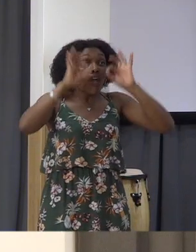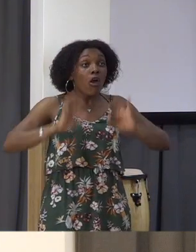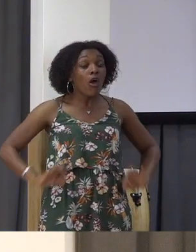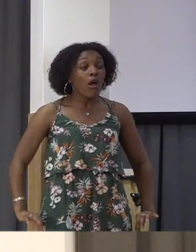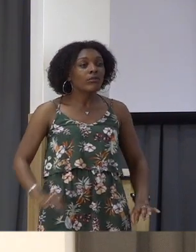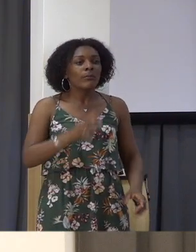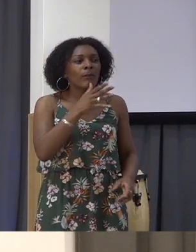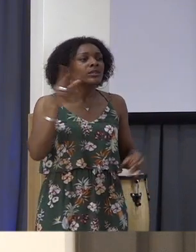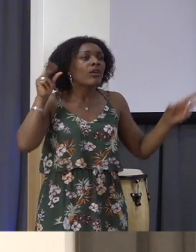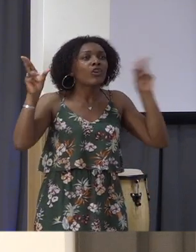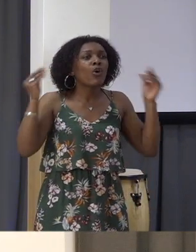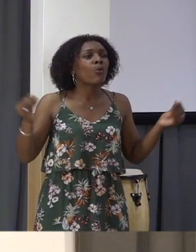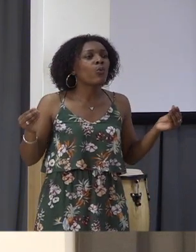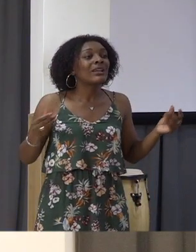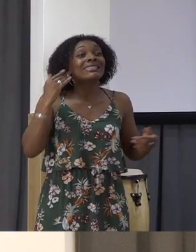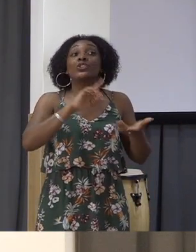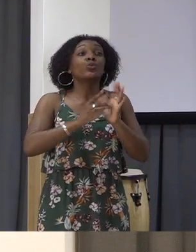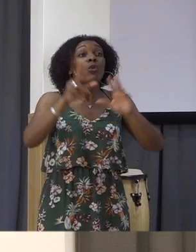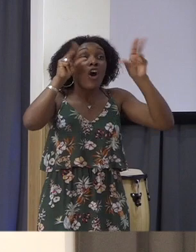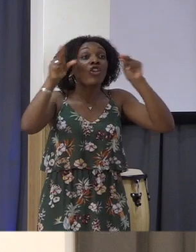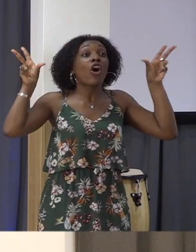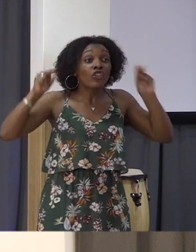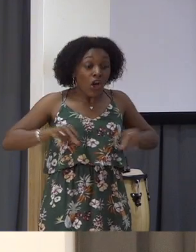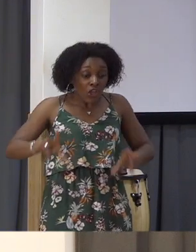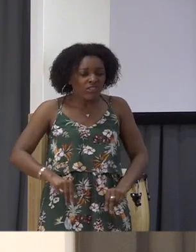S'il était tout ouïe, où serait l'odorat?